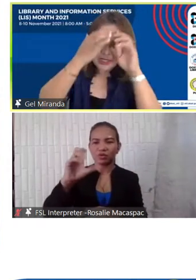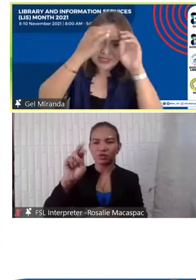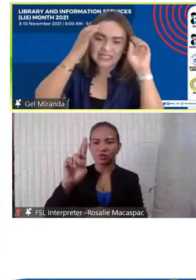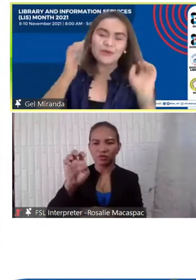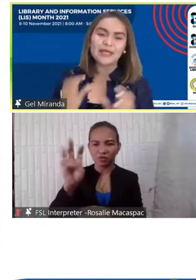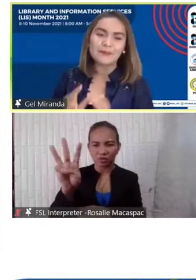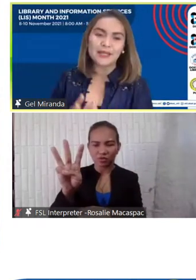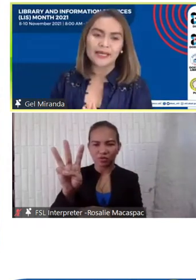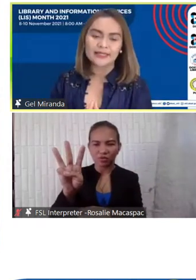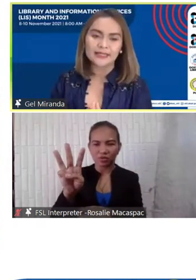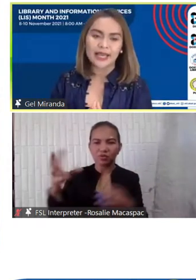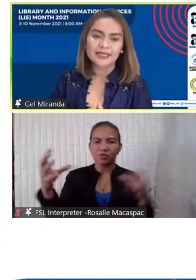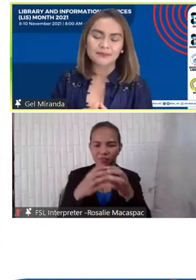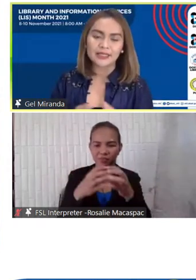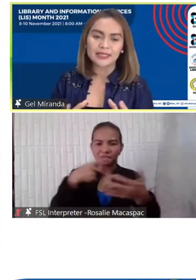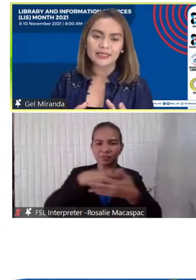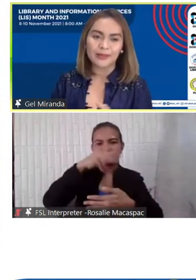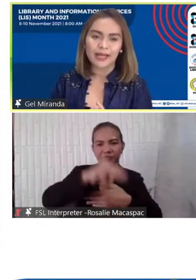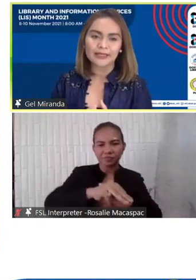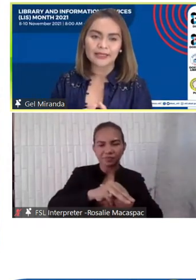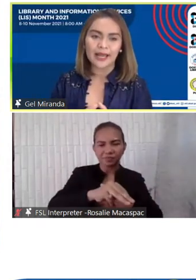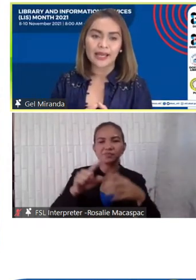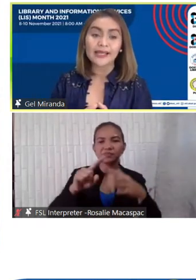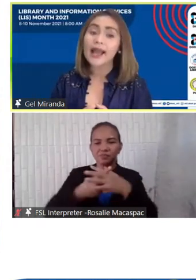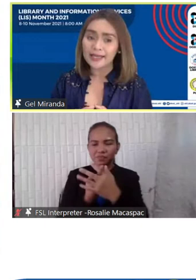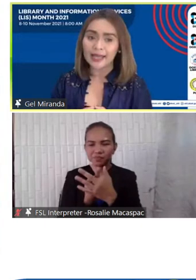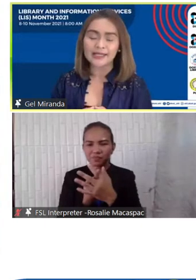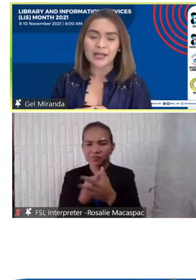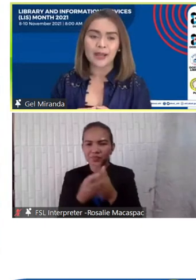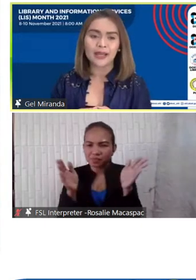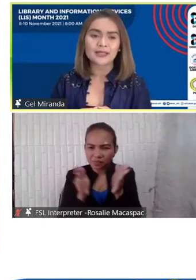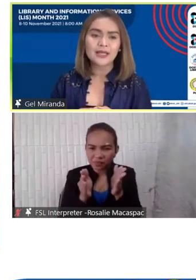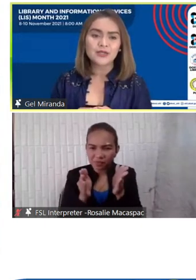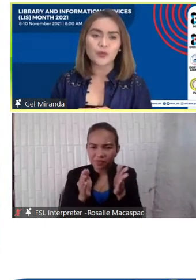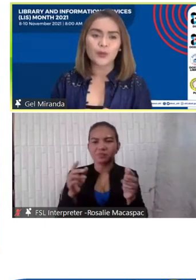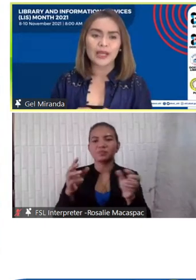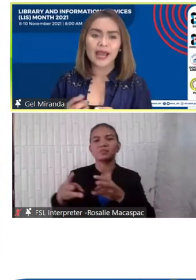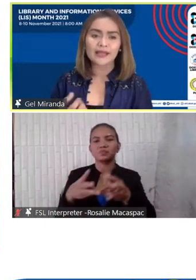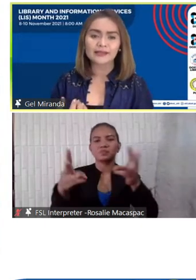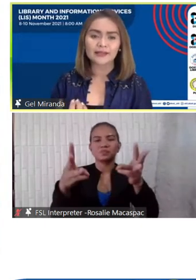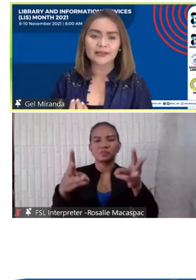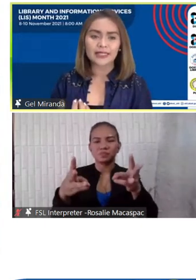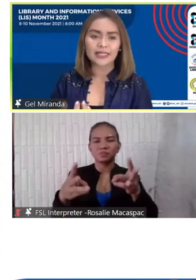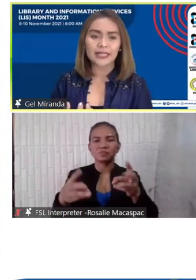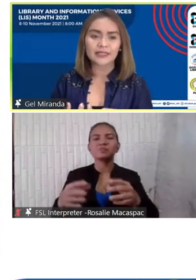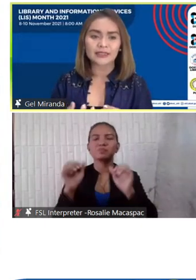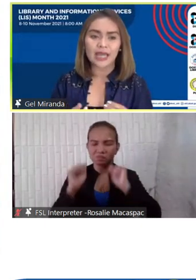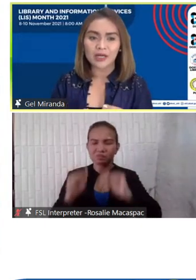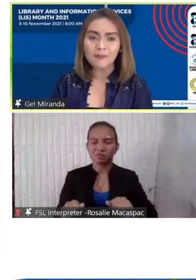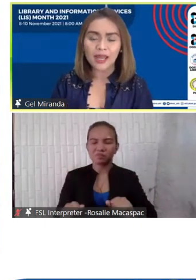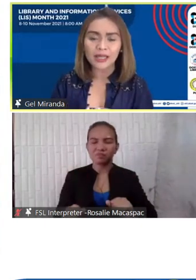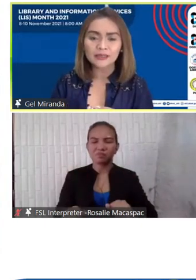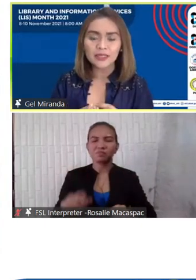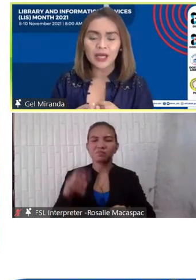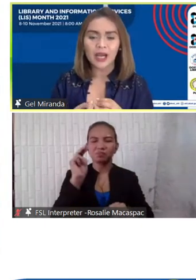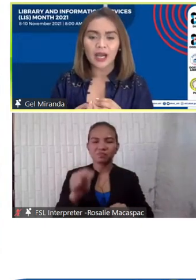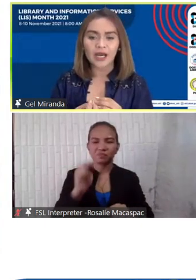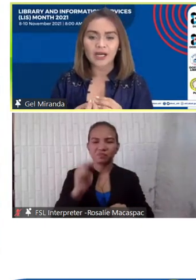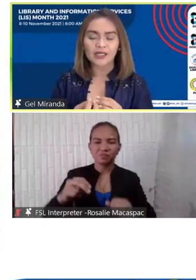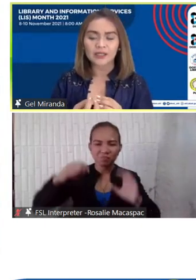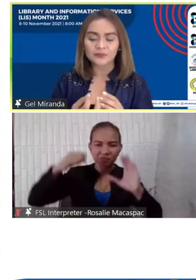kung sisimulan naman natin kahit sa maliit na paraan lang, ay kakayanin naman. So, kailangan lang natin talaga ng cameraman,